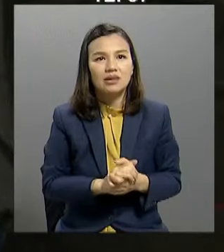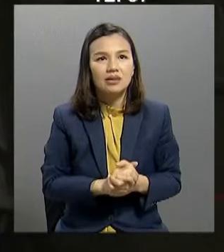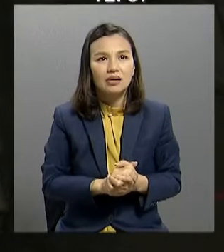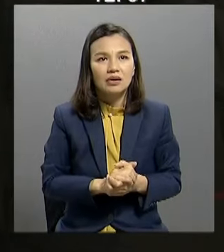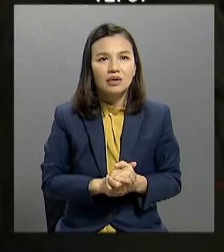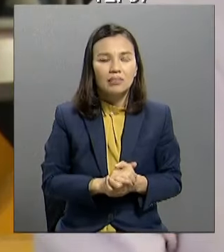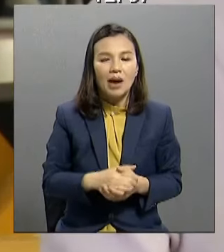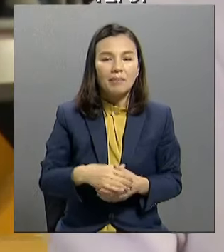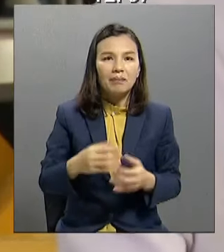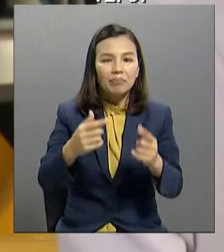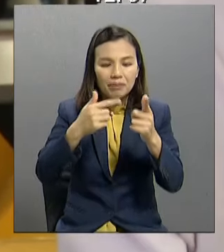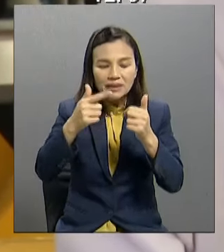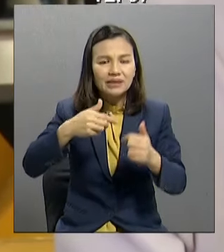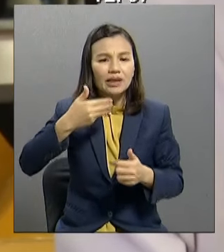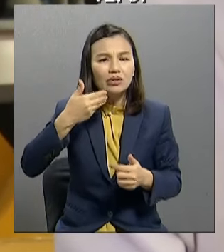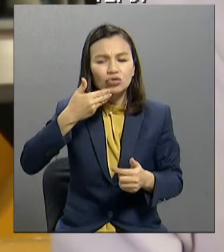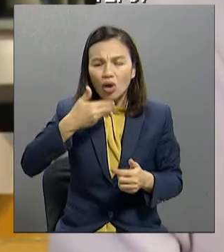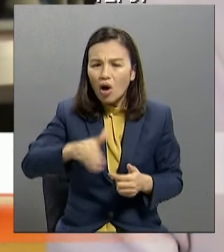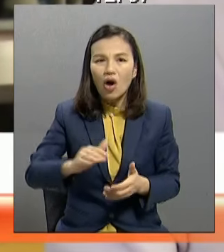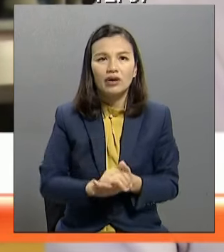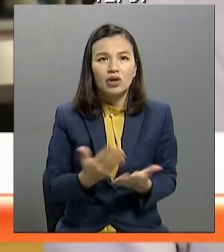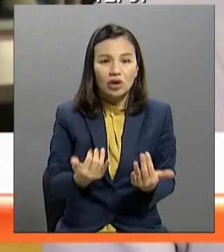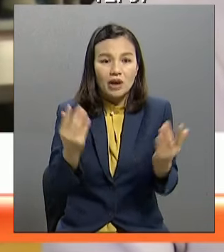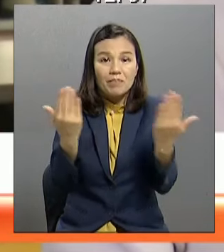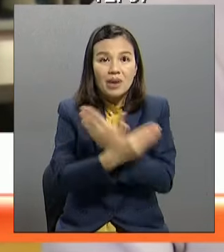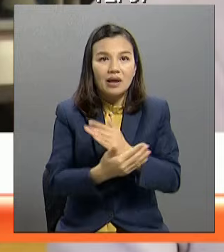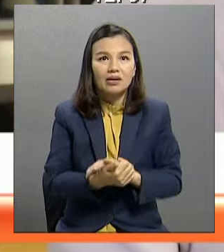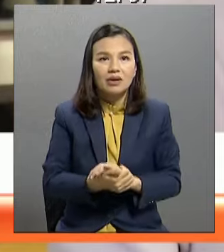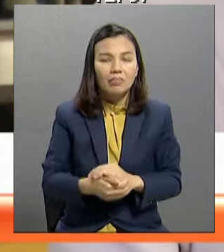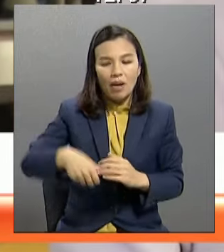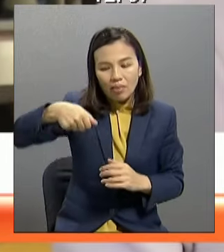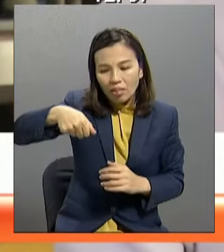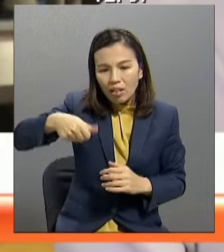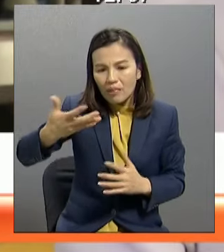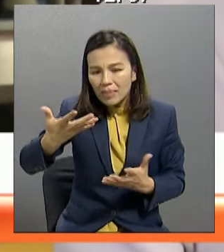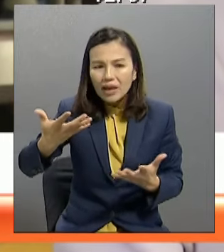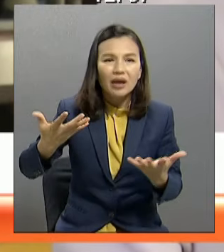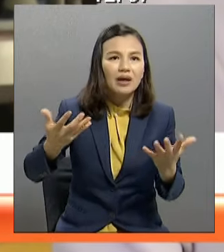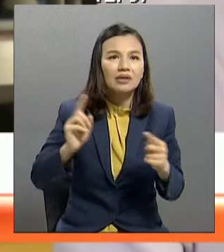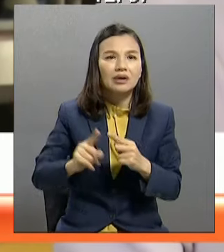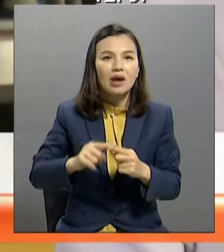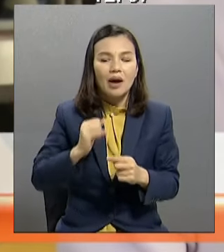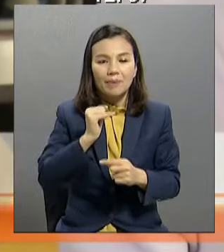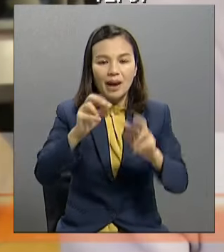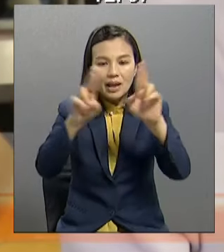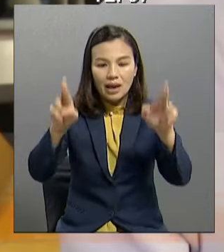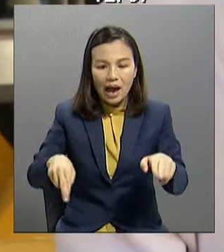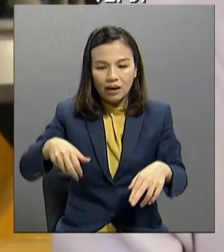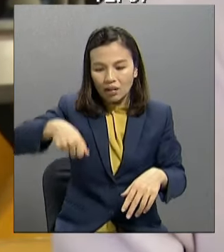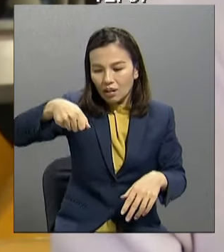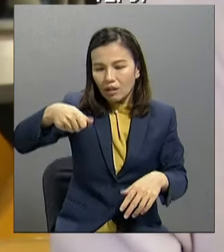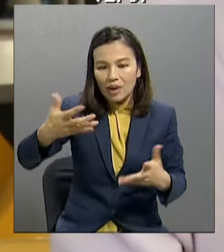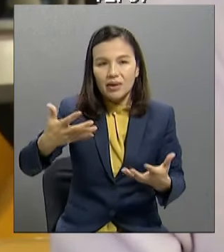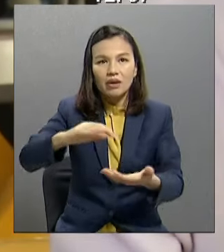มาตลอดเนาะอยู่พอมาเปลี่ยนปุ๊บก็จากเดิมเนี่ยเราเป็นคนไม่พกถุงเลยแต่เหมือนพอไปร้านข้าวครั้งแรกเอ้าเราลืมถุงเราต้องถือทั้งห่อ